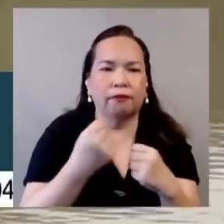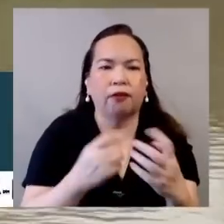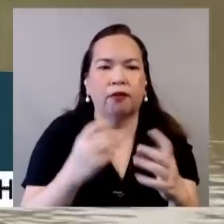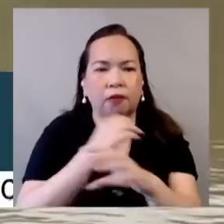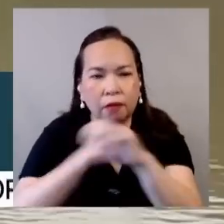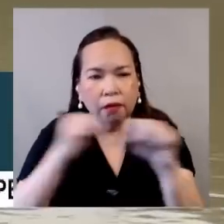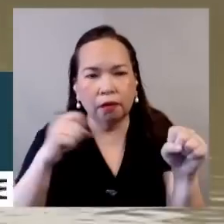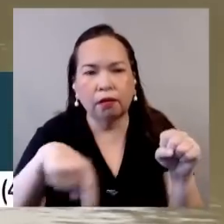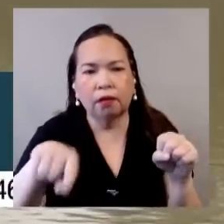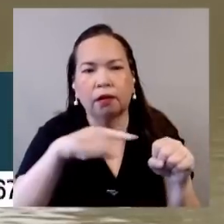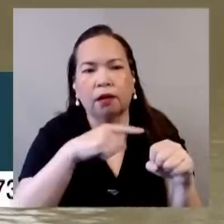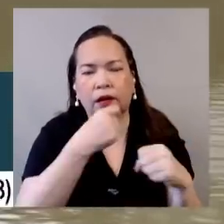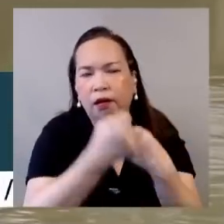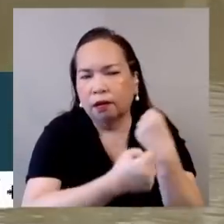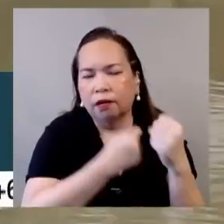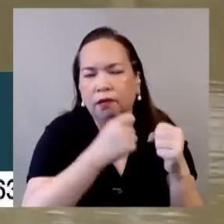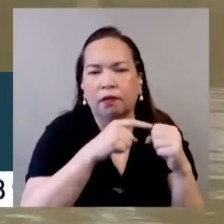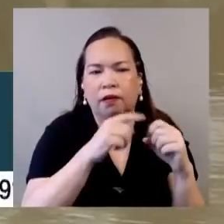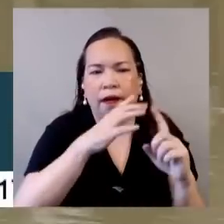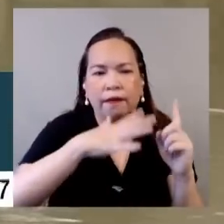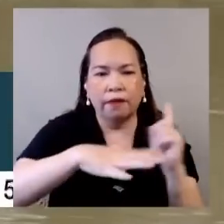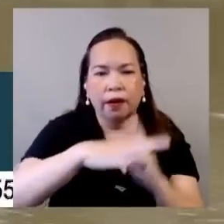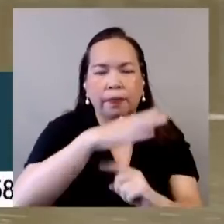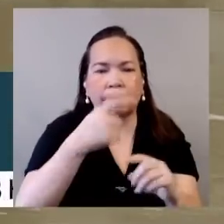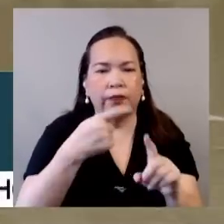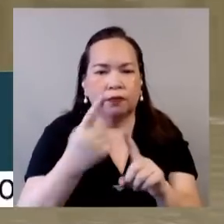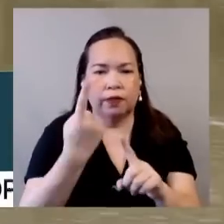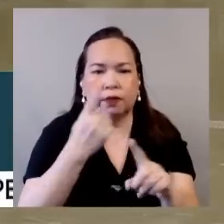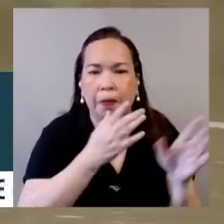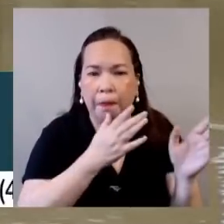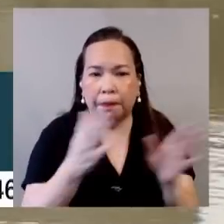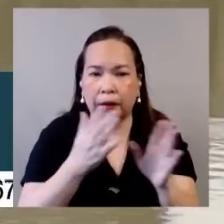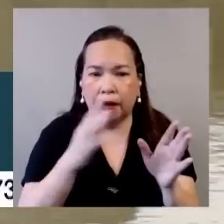ng maayos na planning para po hindi po naapektuhan